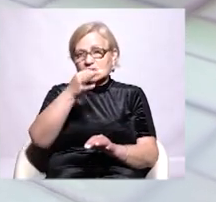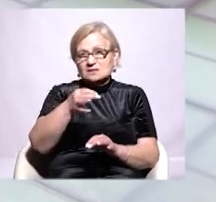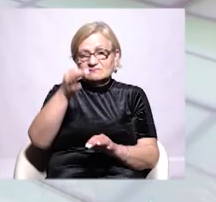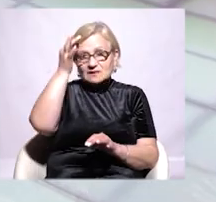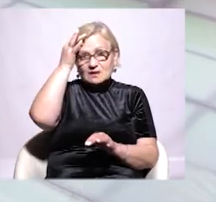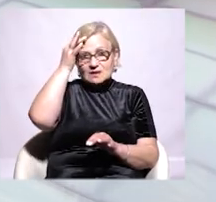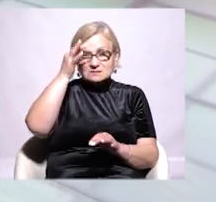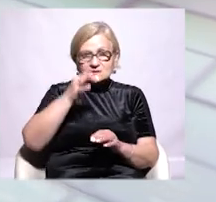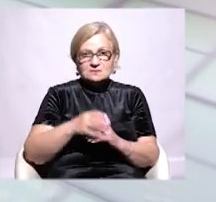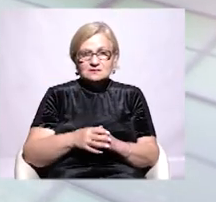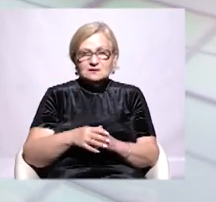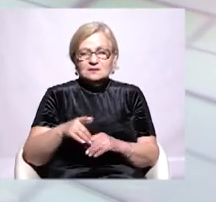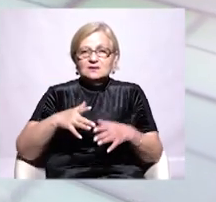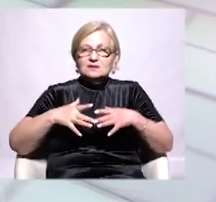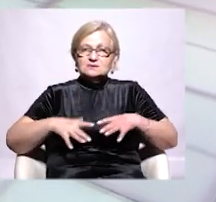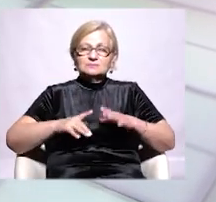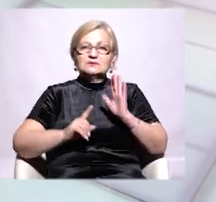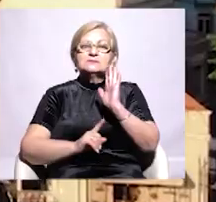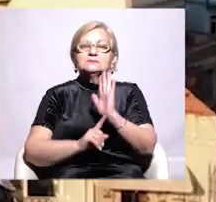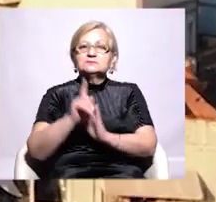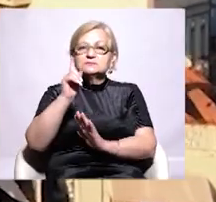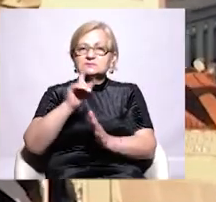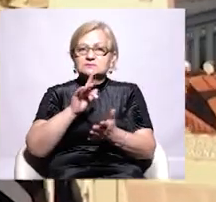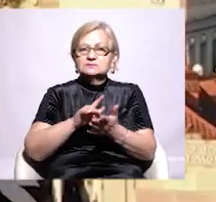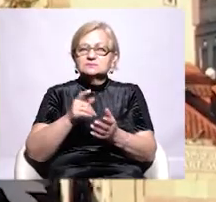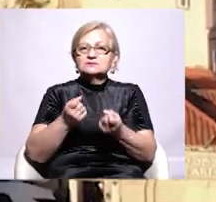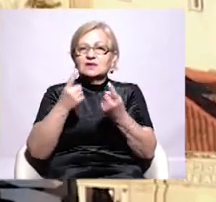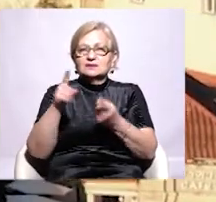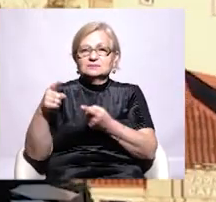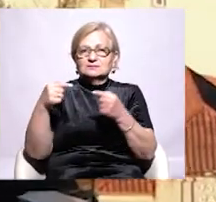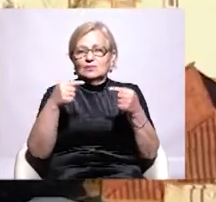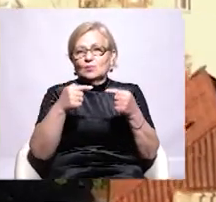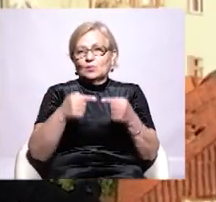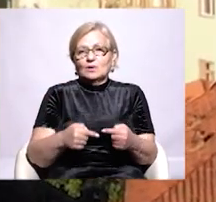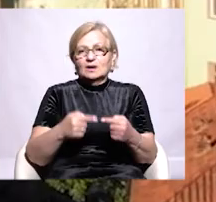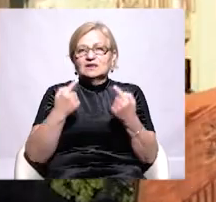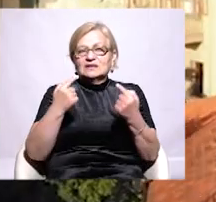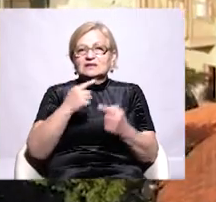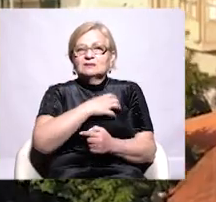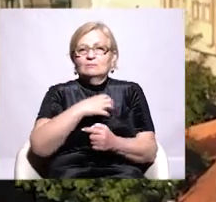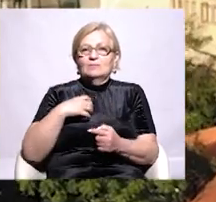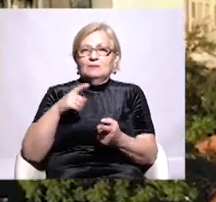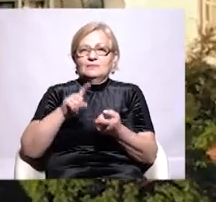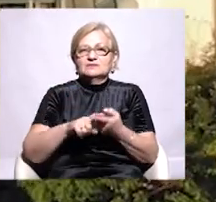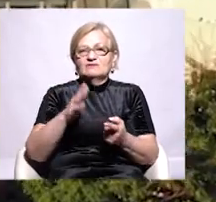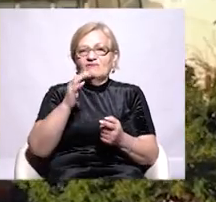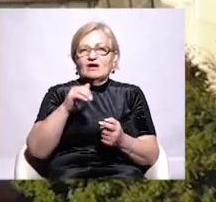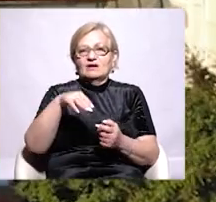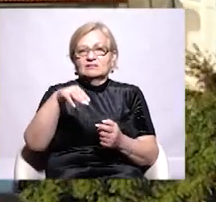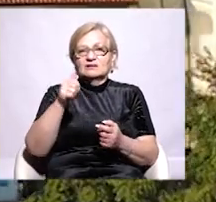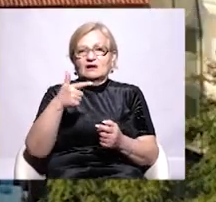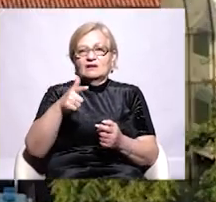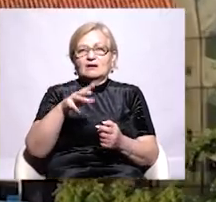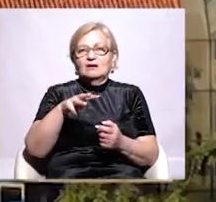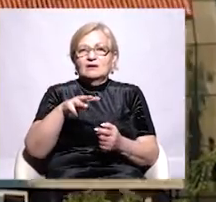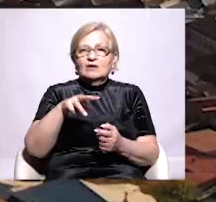ხომ, რომ თბილისის დაარსება ამ ლეგენდის მიხედვით უკავშირდება დიდ მეფეს ვახტანგ გორგასალს